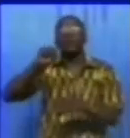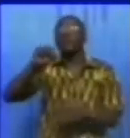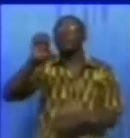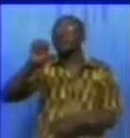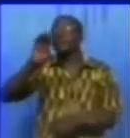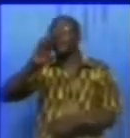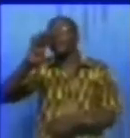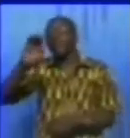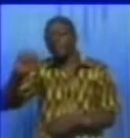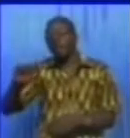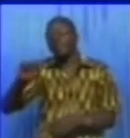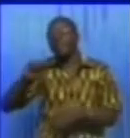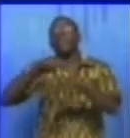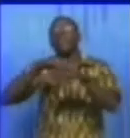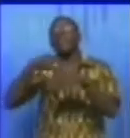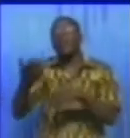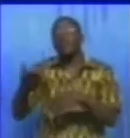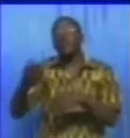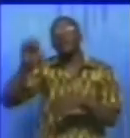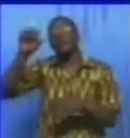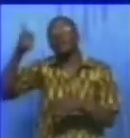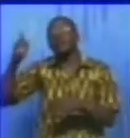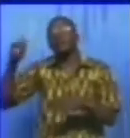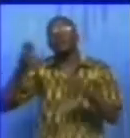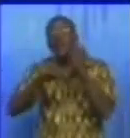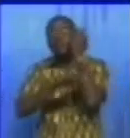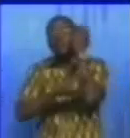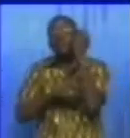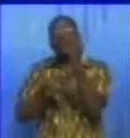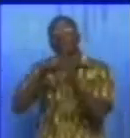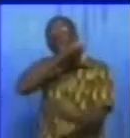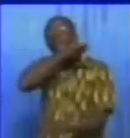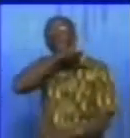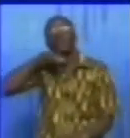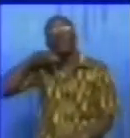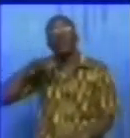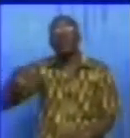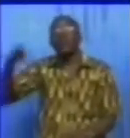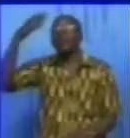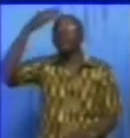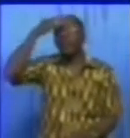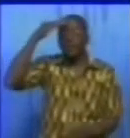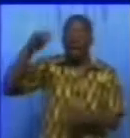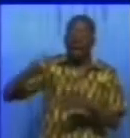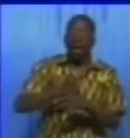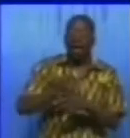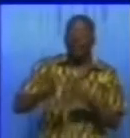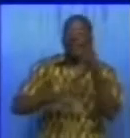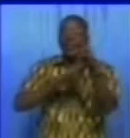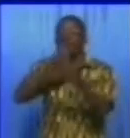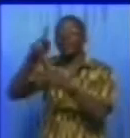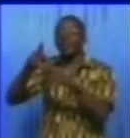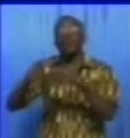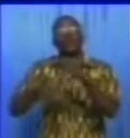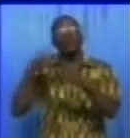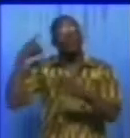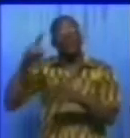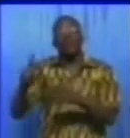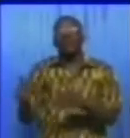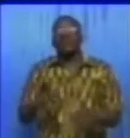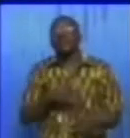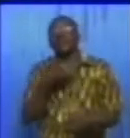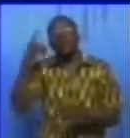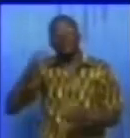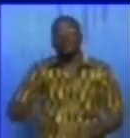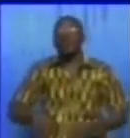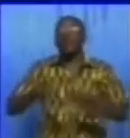le Yaga. Dans cette autre province de la région du Sahel, tous reconnaissent que Affaires publiques va au-delà du divertissement que leur